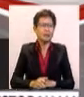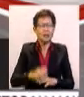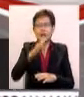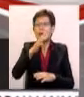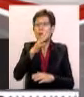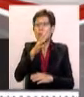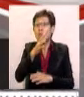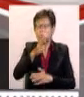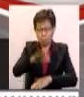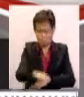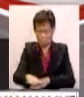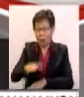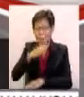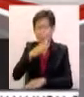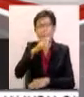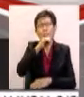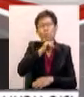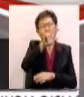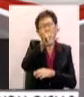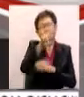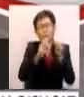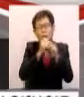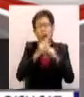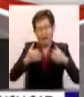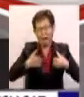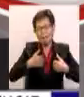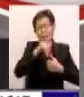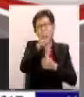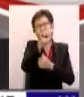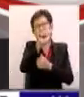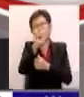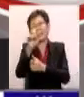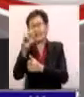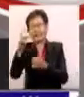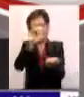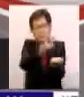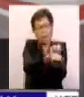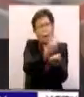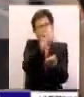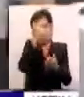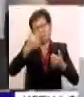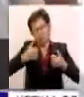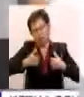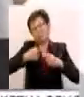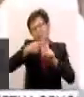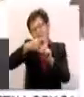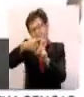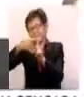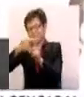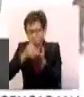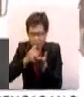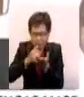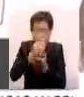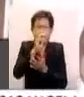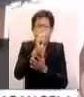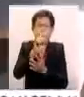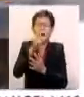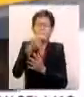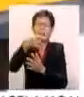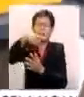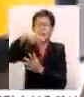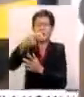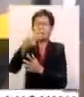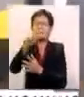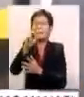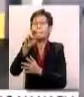Ibu kanak-kanak terbabit berusia 32 tahun turut ditahan AADK selepas didapati positif mengambil dadah jenis metafitamin.